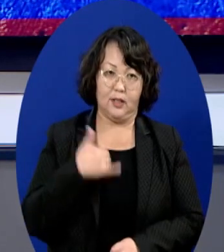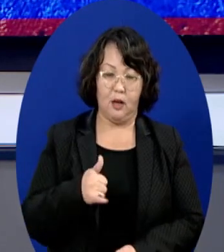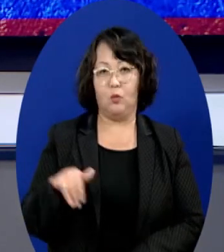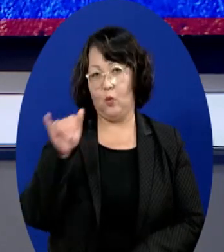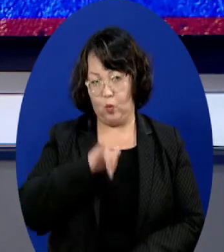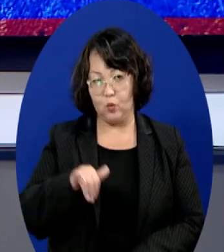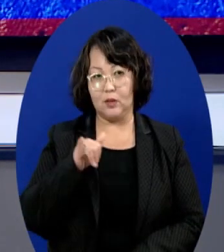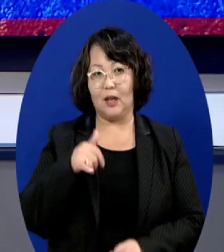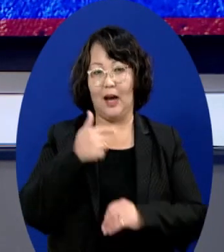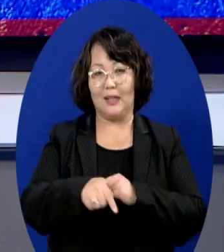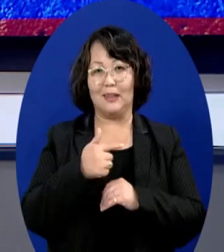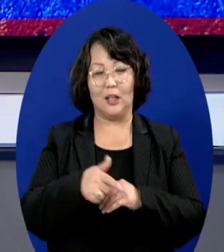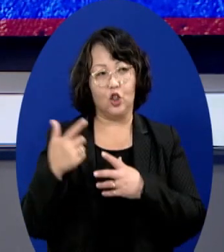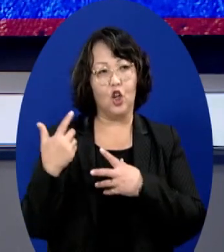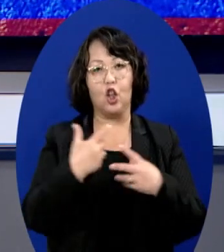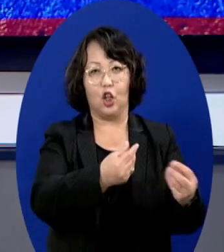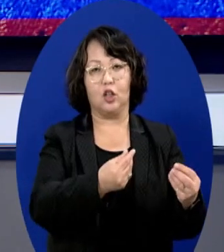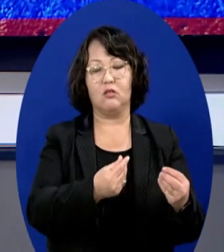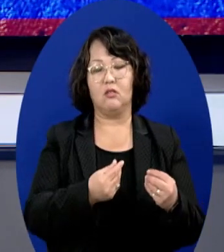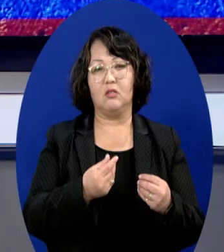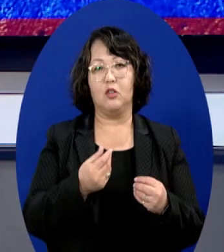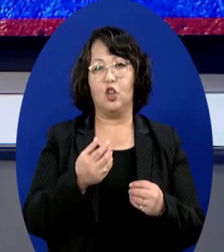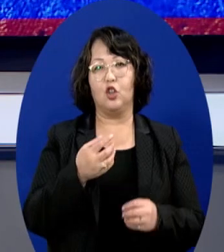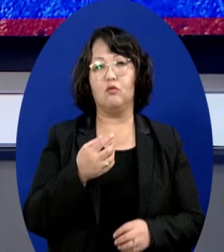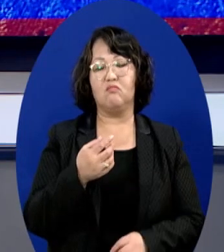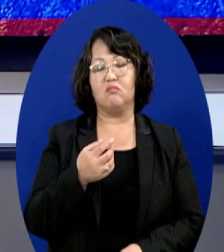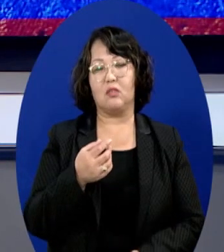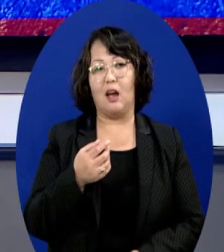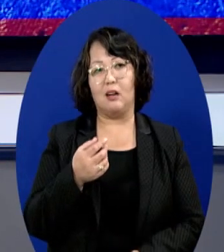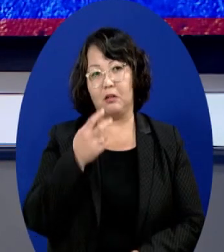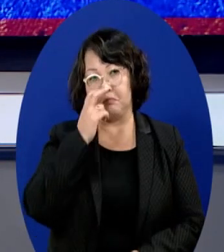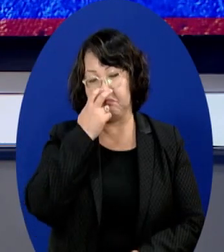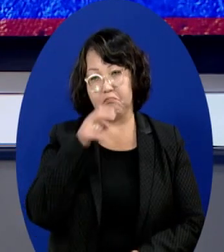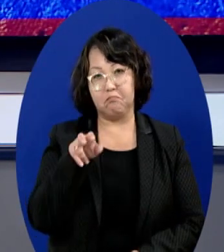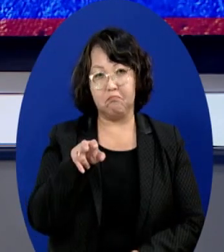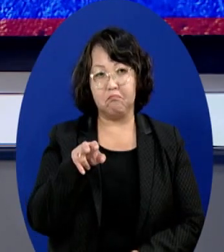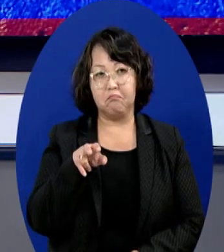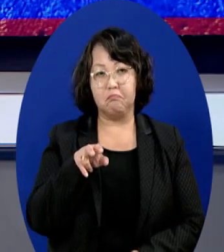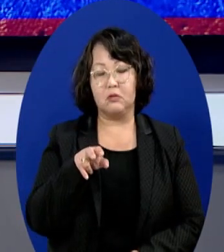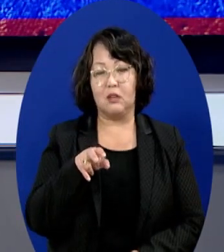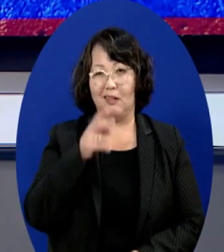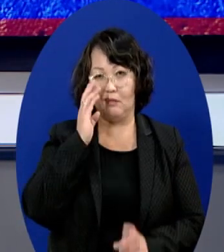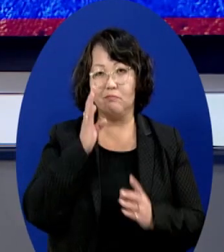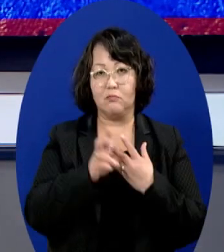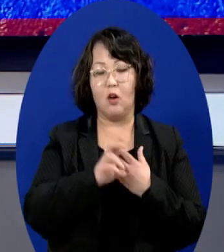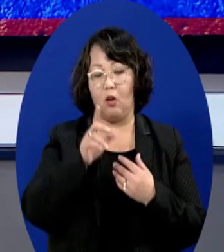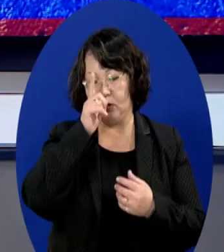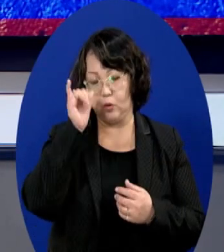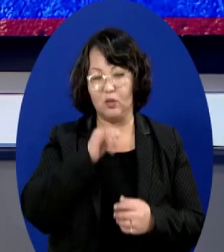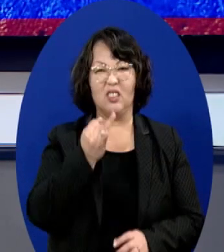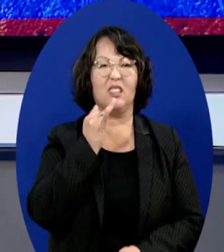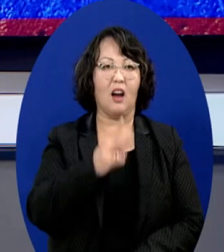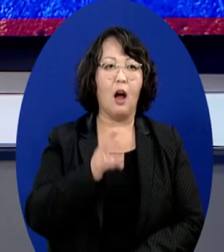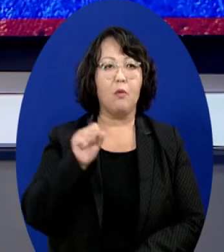улс хөндлөнгөөс нөлөөлөх гэсэн оролдлого ажиглагдж байгаа талаар тус улсын албаныхан анхааруулсан юм а. Орос албаны улс, Иран, Америкийн